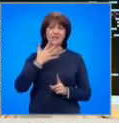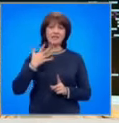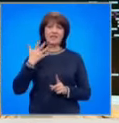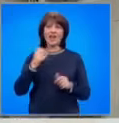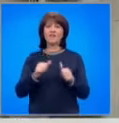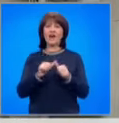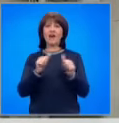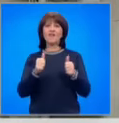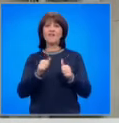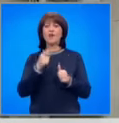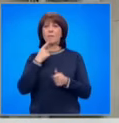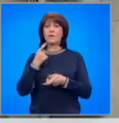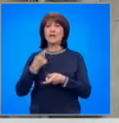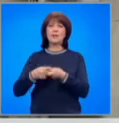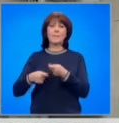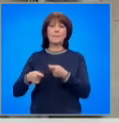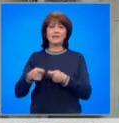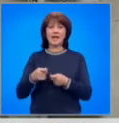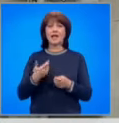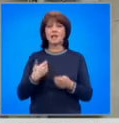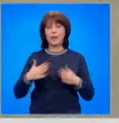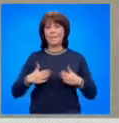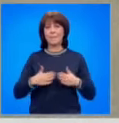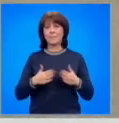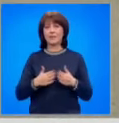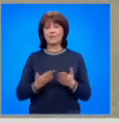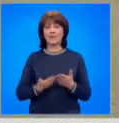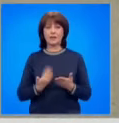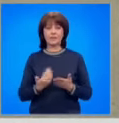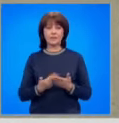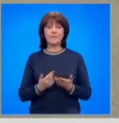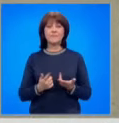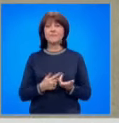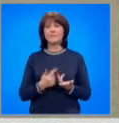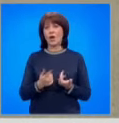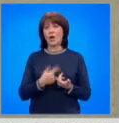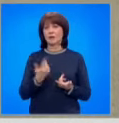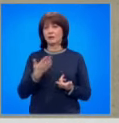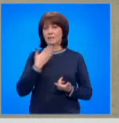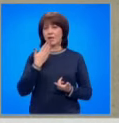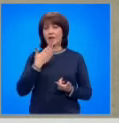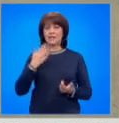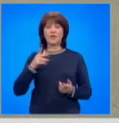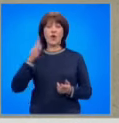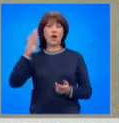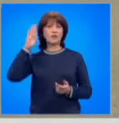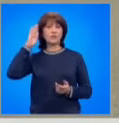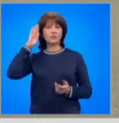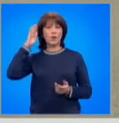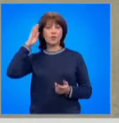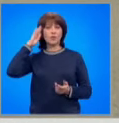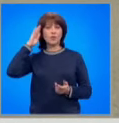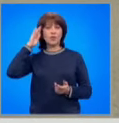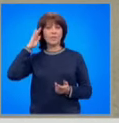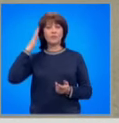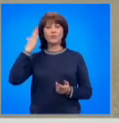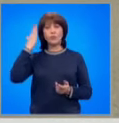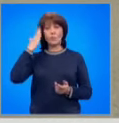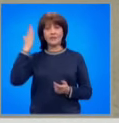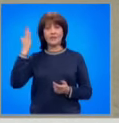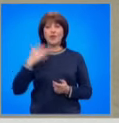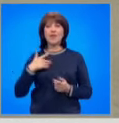пазара на електроенергия за битовите потребители. Многократно съм заявявал, позицията на служебното правителство е да сме на регулиран